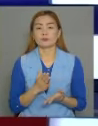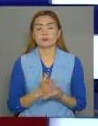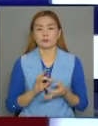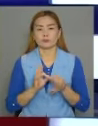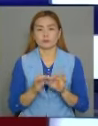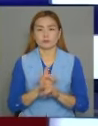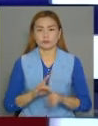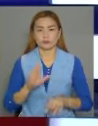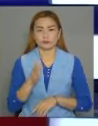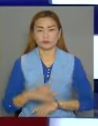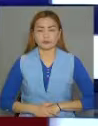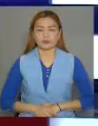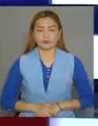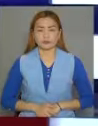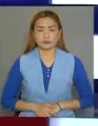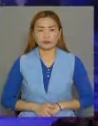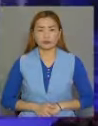Толығырақ тілші бейнематериалында.